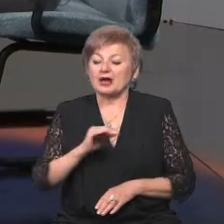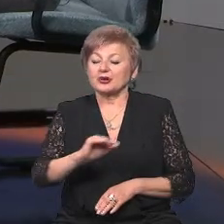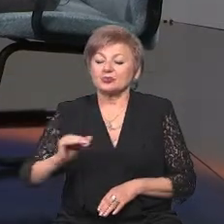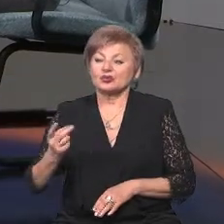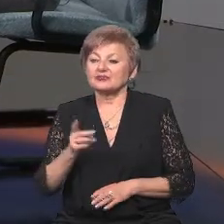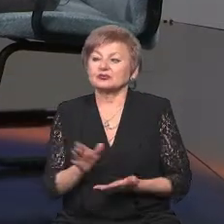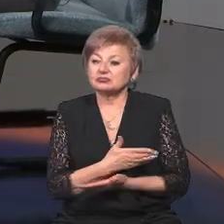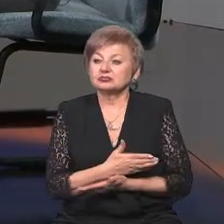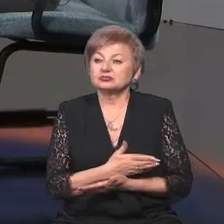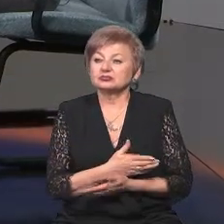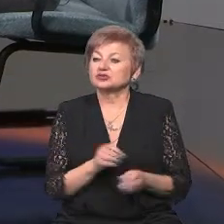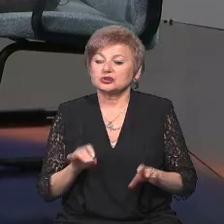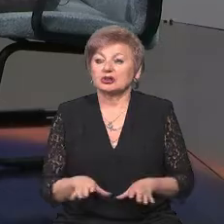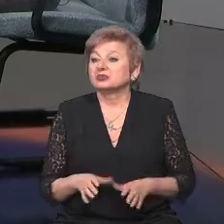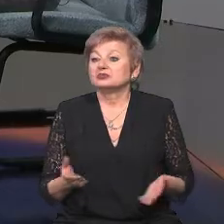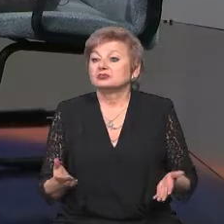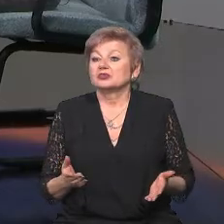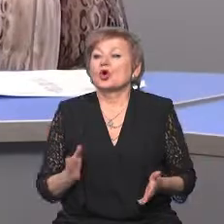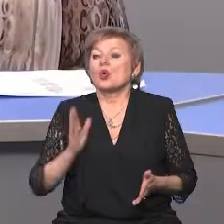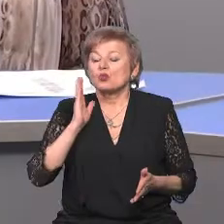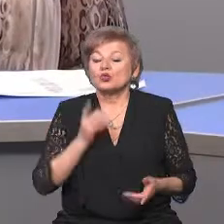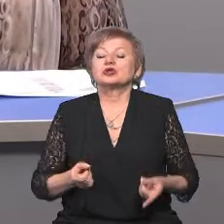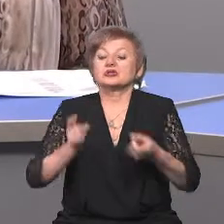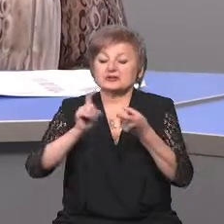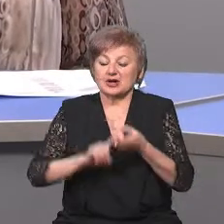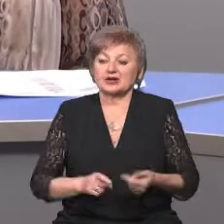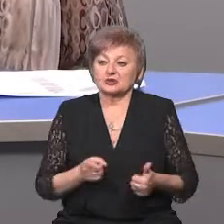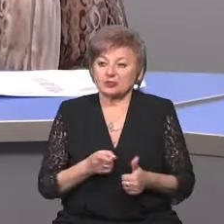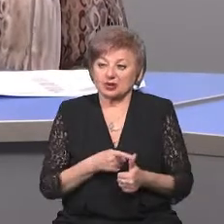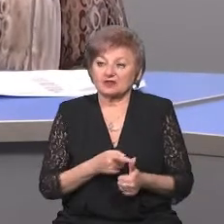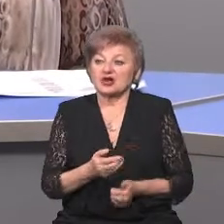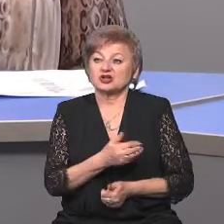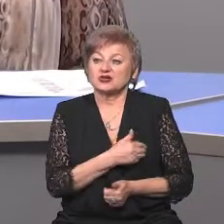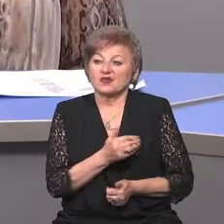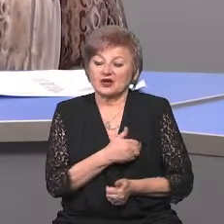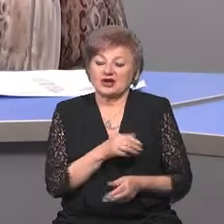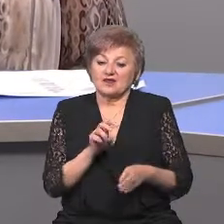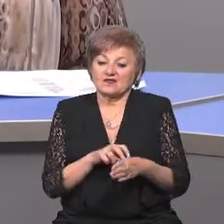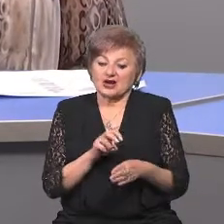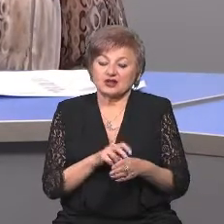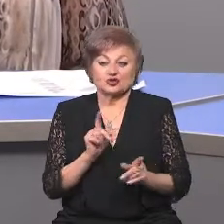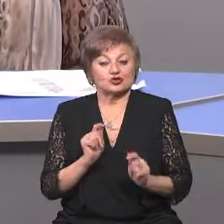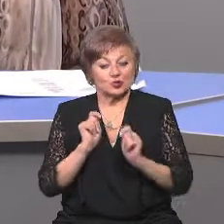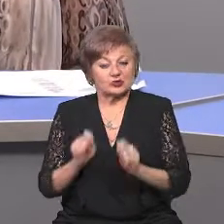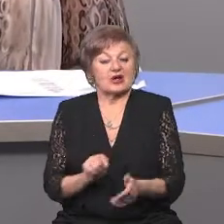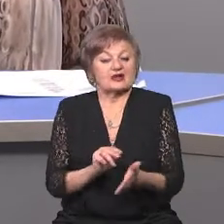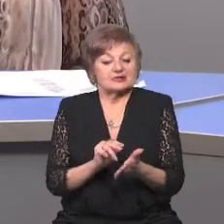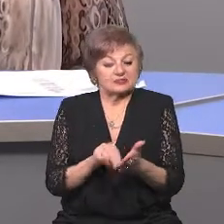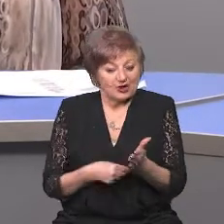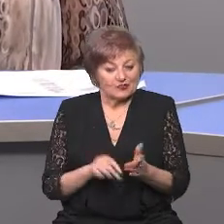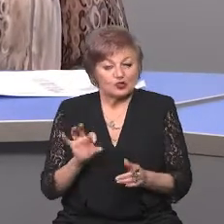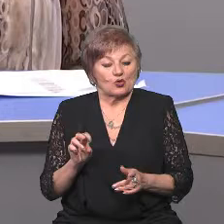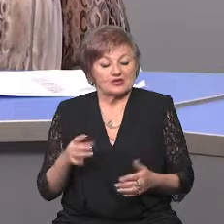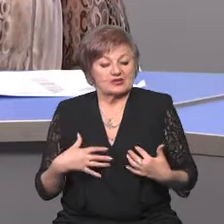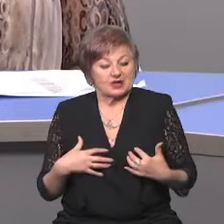Так розумію, ще триває спеціальна комісія? А ви знаєте, доля цих дітей буде залежати від першої волі лікарів, які надали довідку, що дитина